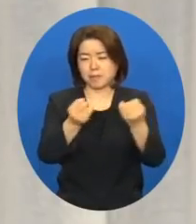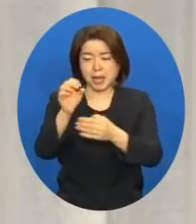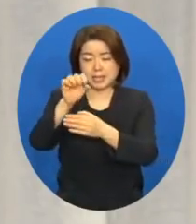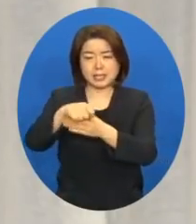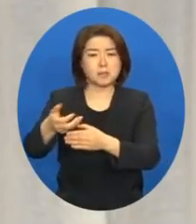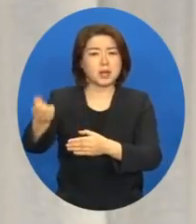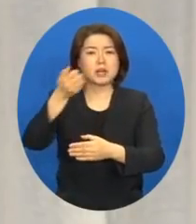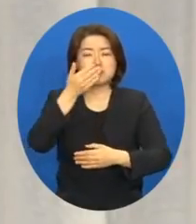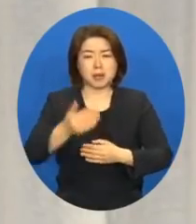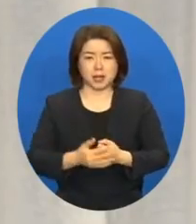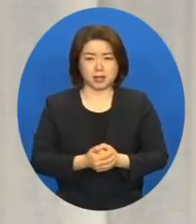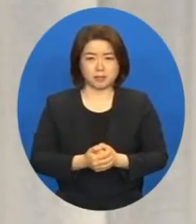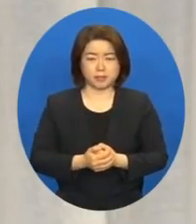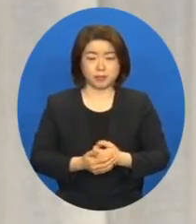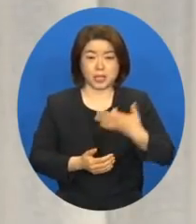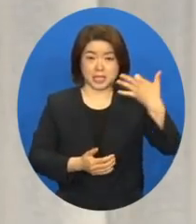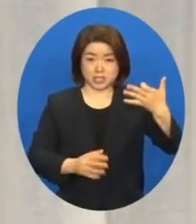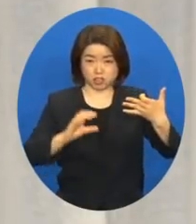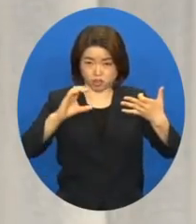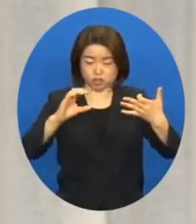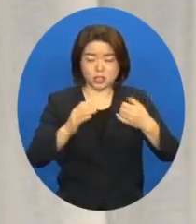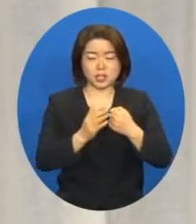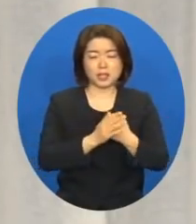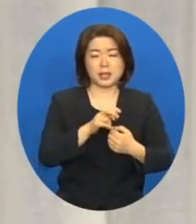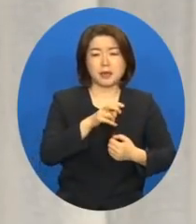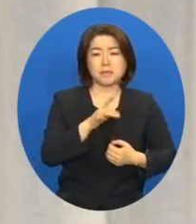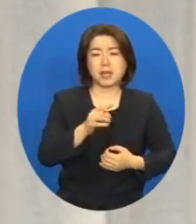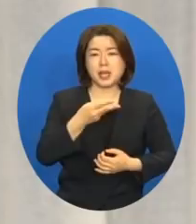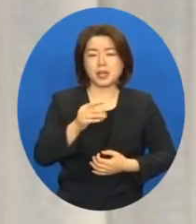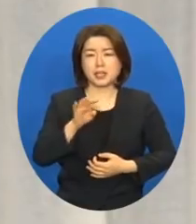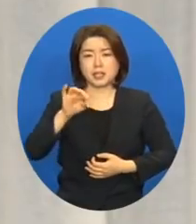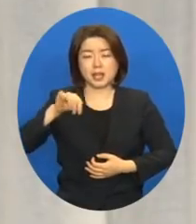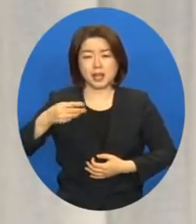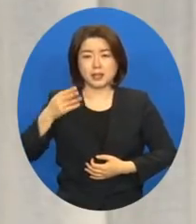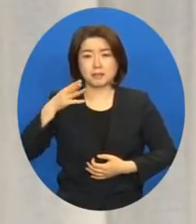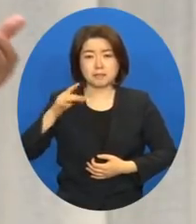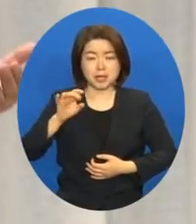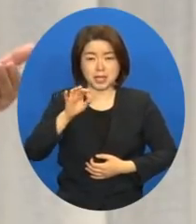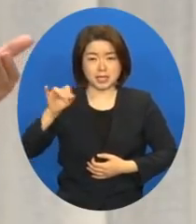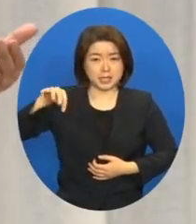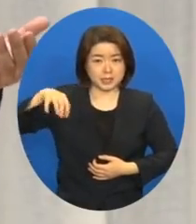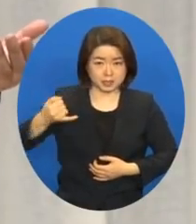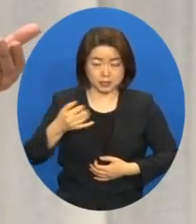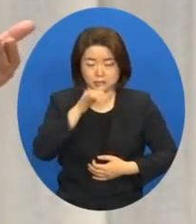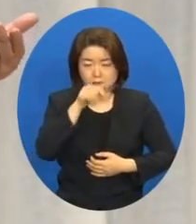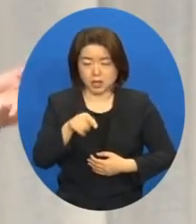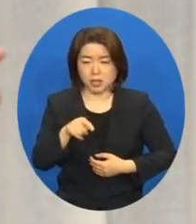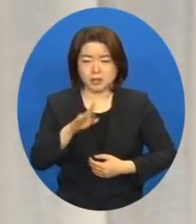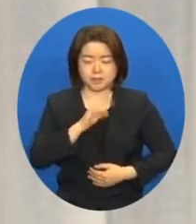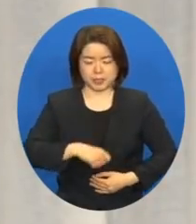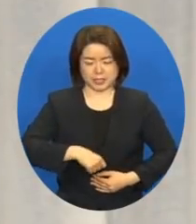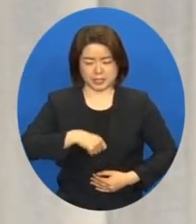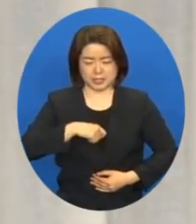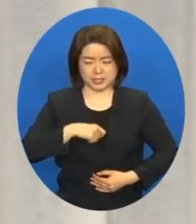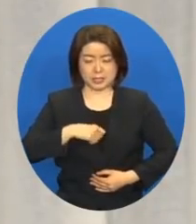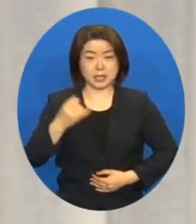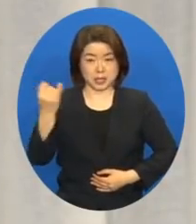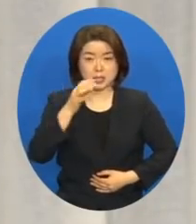19세기에 메리앤 베이커라고 하는 참 신실한 여인이 있었습니다. 그런데 그의 가정은 참